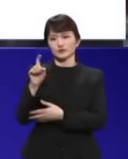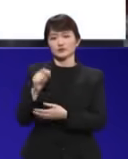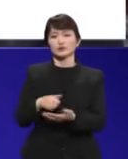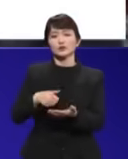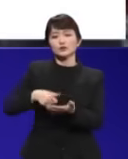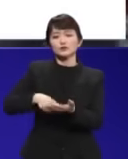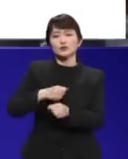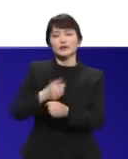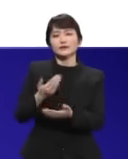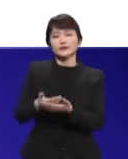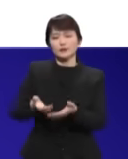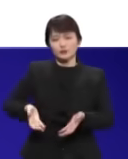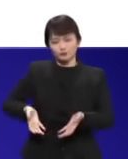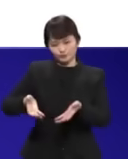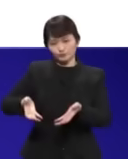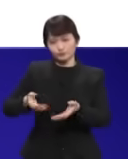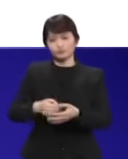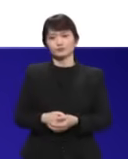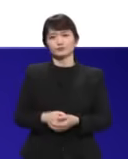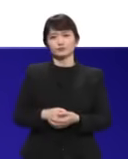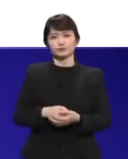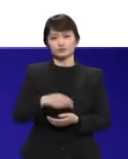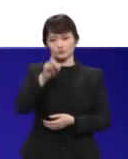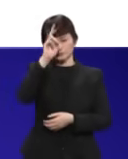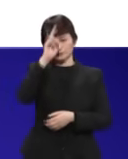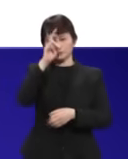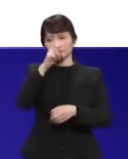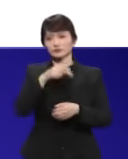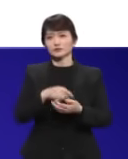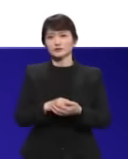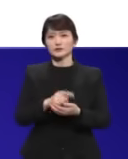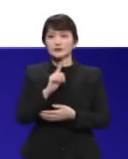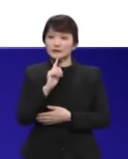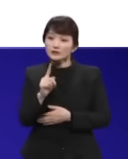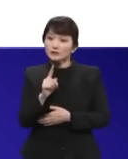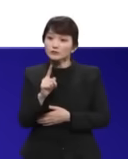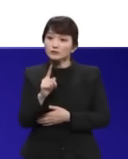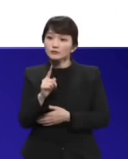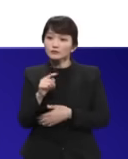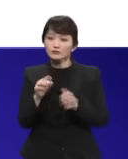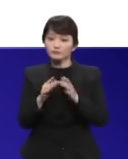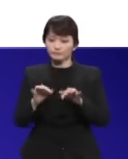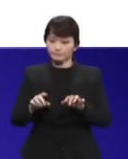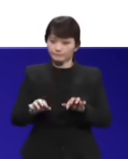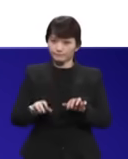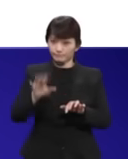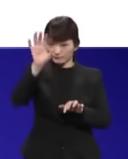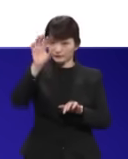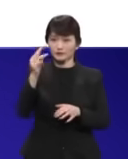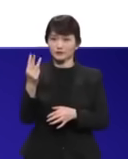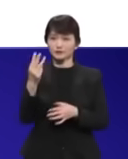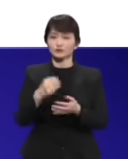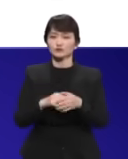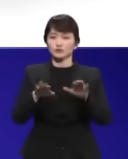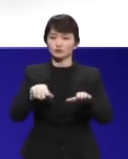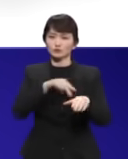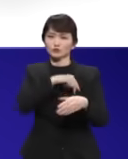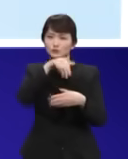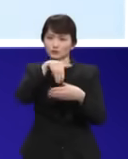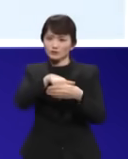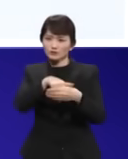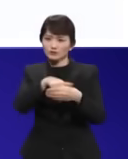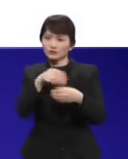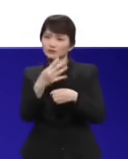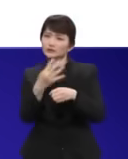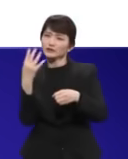투표를 했습니다 12시 때에는 한 1분 간으로 세차례나 글을 올리기도 했는데요 이번 총선 본 투표율이